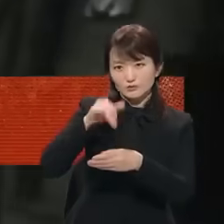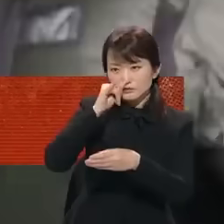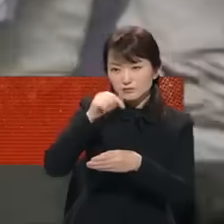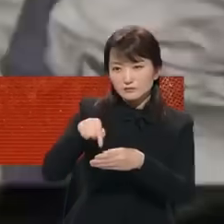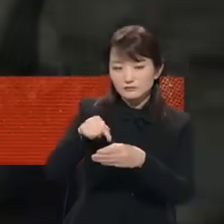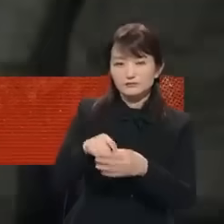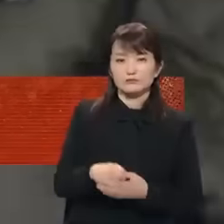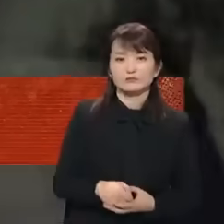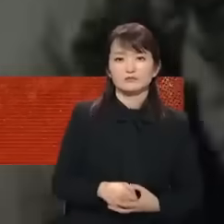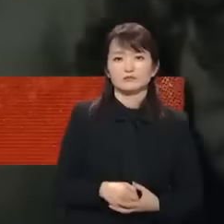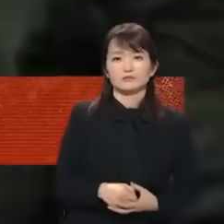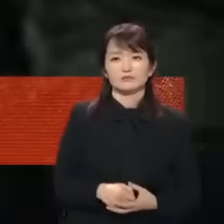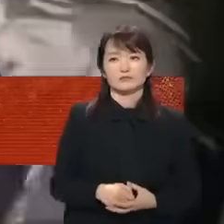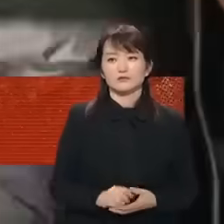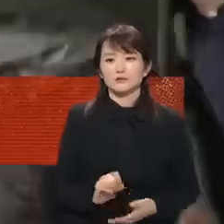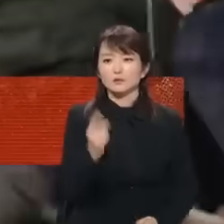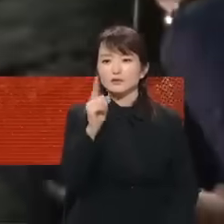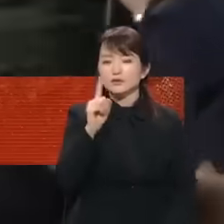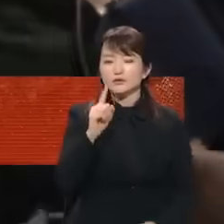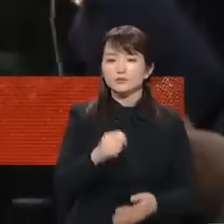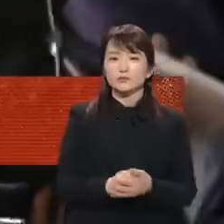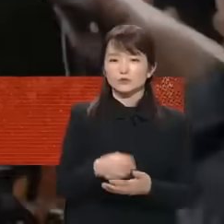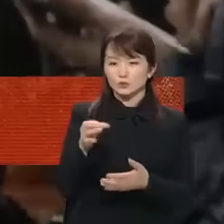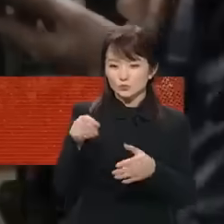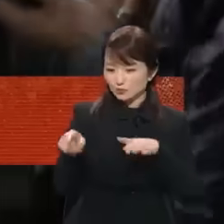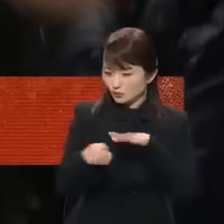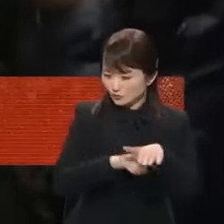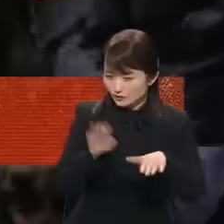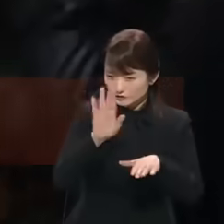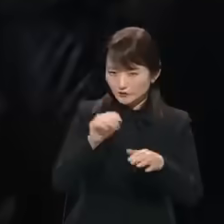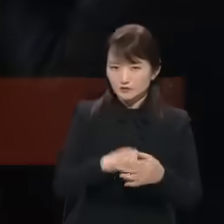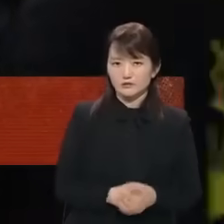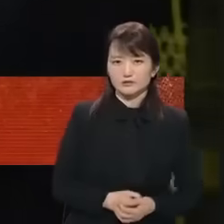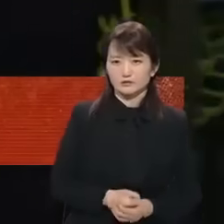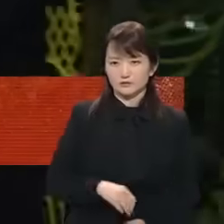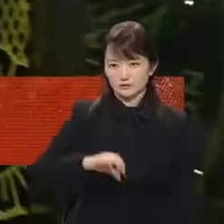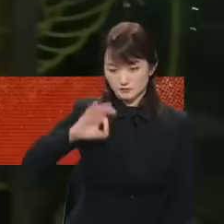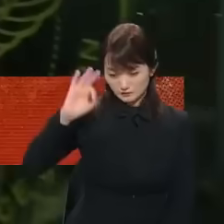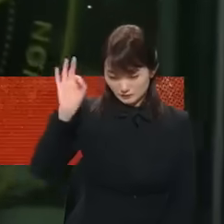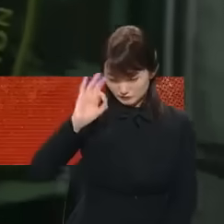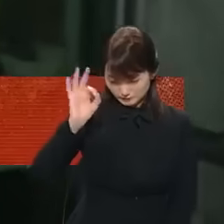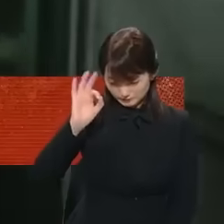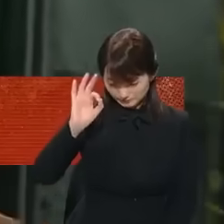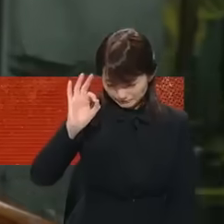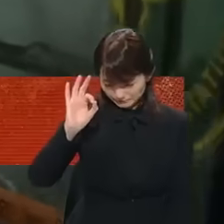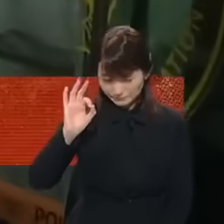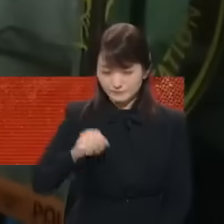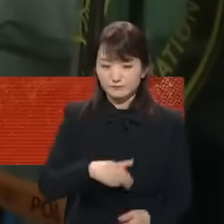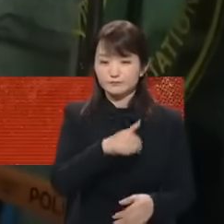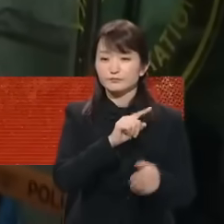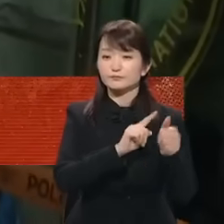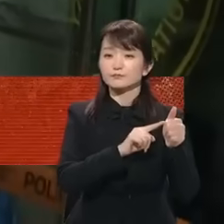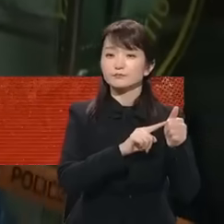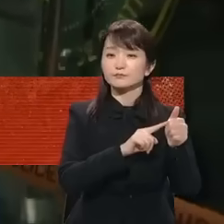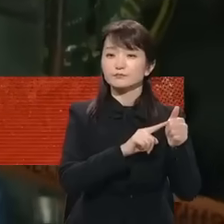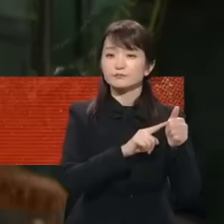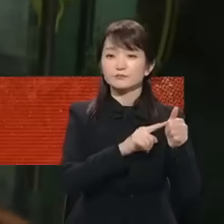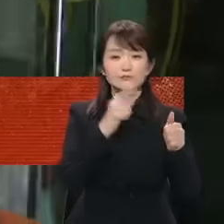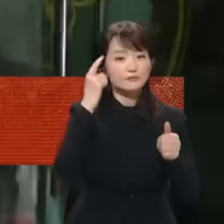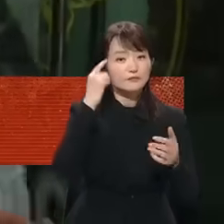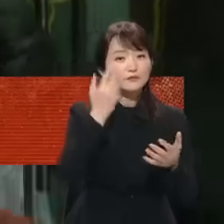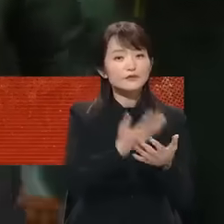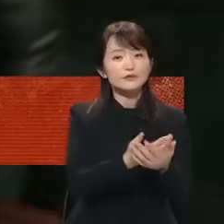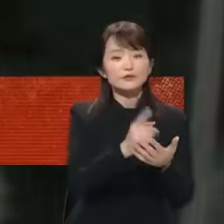범행 동기가 금전이 아니다라고 하는 것을 우리가 알 수 있고요 추적이 길어지던 그 가운데에서이 정시가 이게 좀